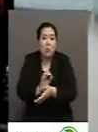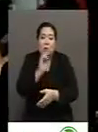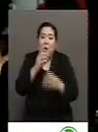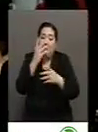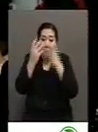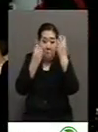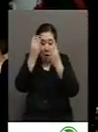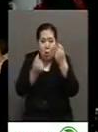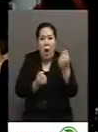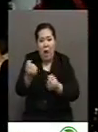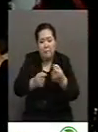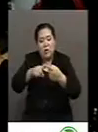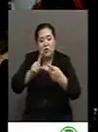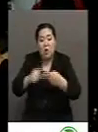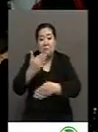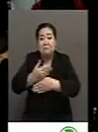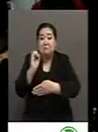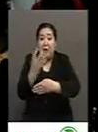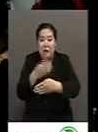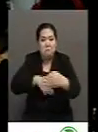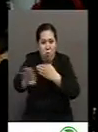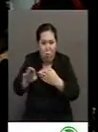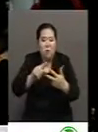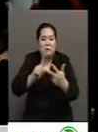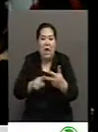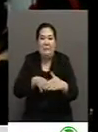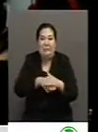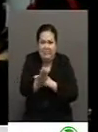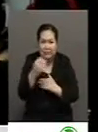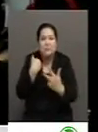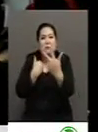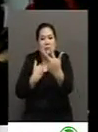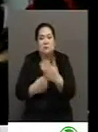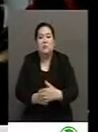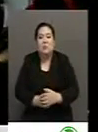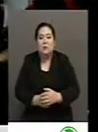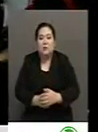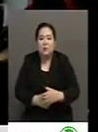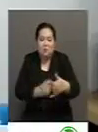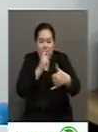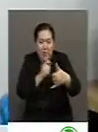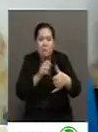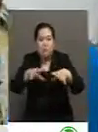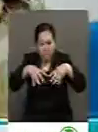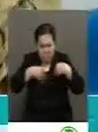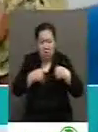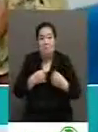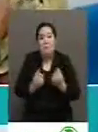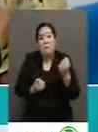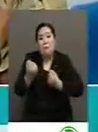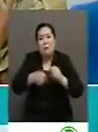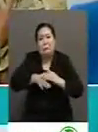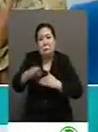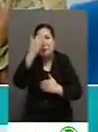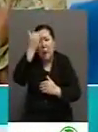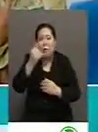ไฟแดงแหกด่านตำรวจนะคะแล้วก็หลบหนีการจับกุมค่ะซึ่งพอจับกุมสอบถามก็รับสารภาพนะคะว่าขับรถหนีเพราะดื่มสุร